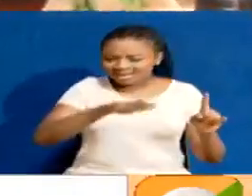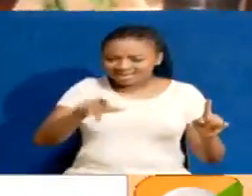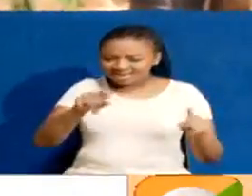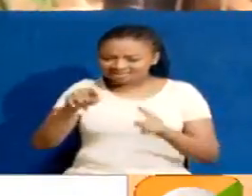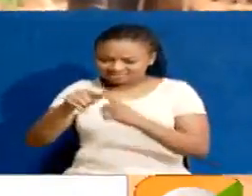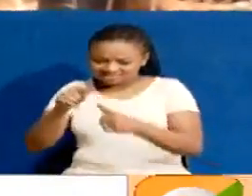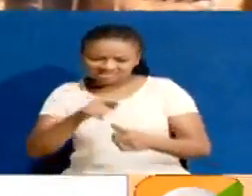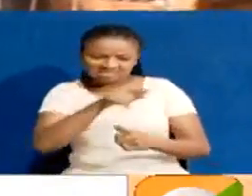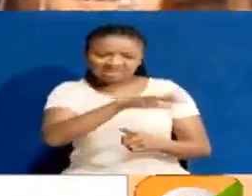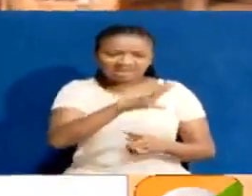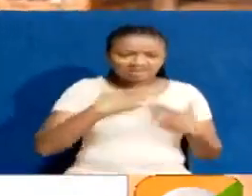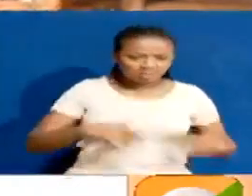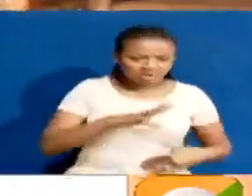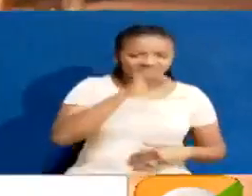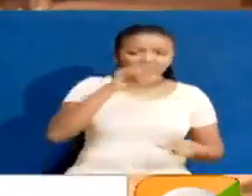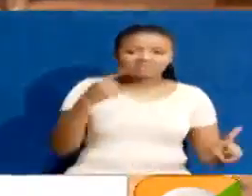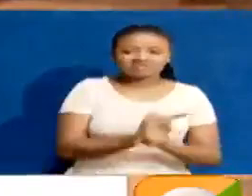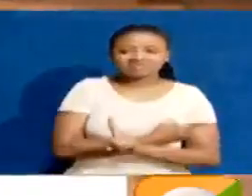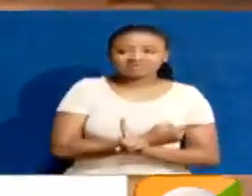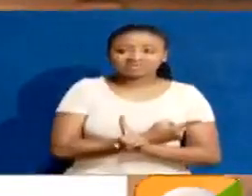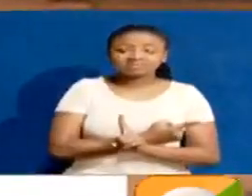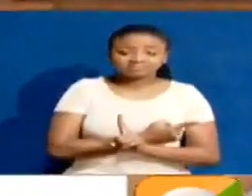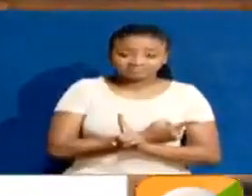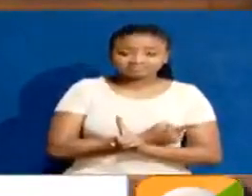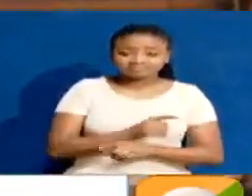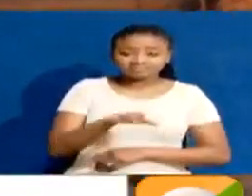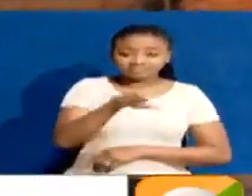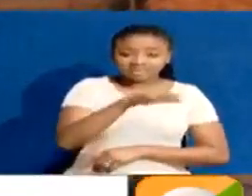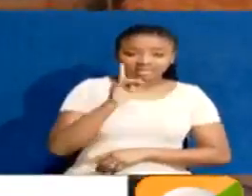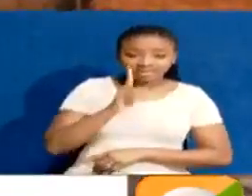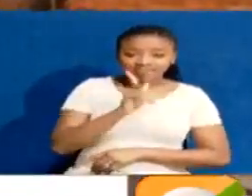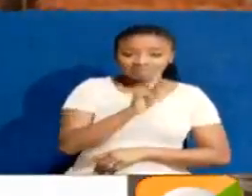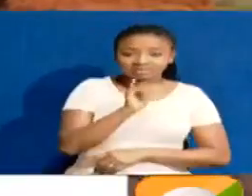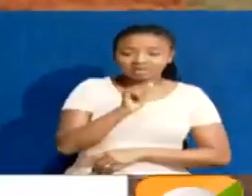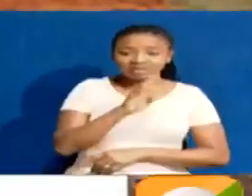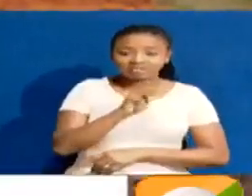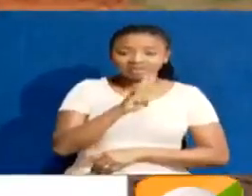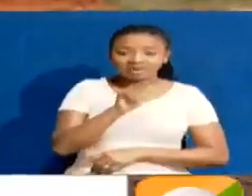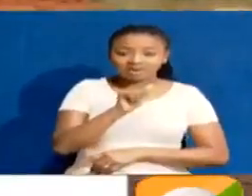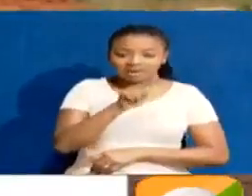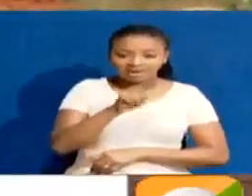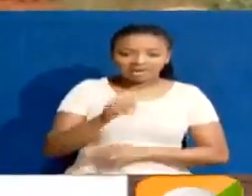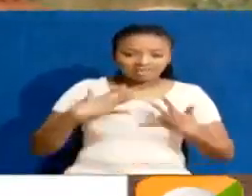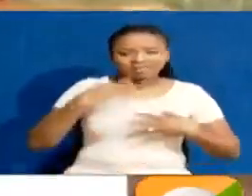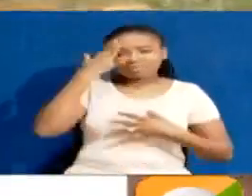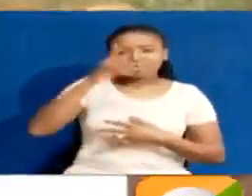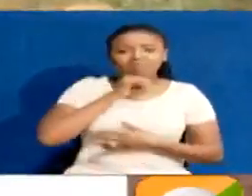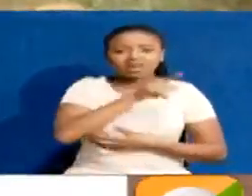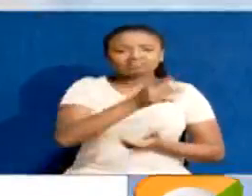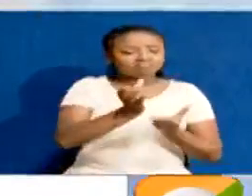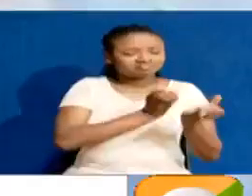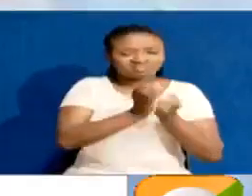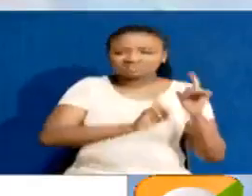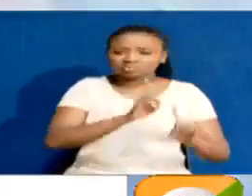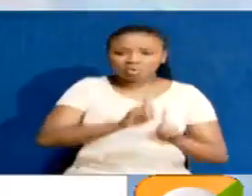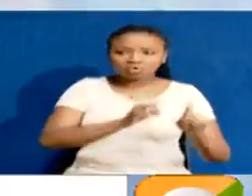kuuawa zilikuwa tofauti. Marehemu Sumbra ambaye katika mtaa wa Kikambala anatambulika sana kupitia biashara yake ya kilimo cha